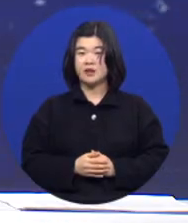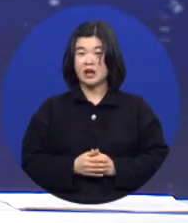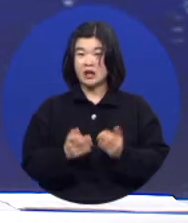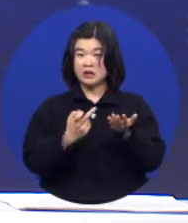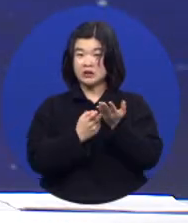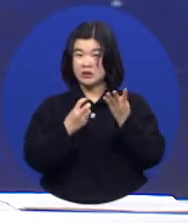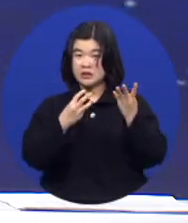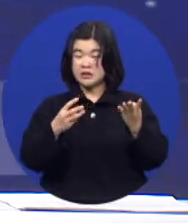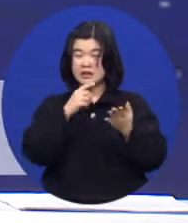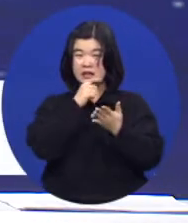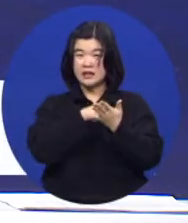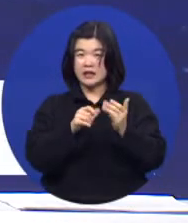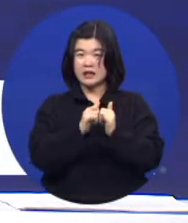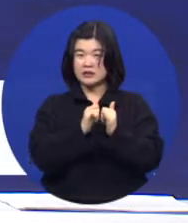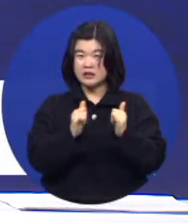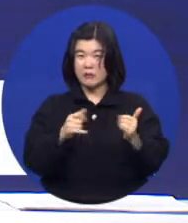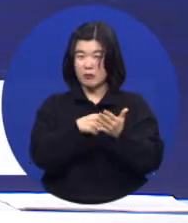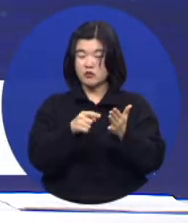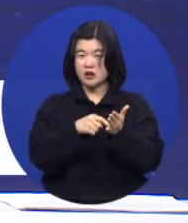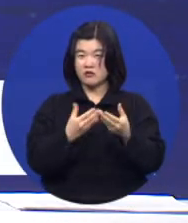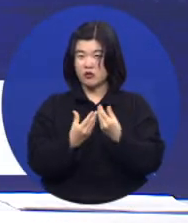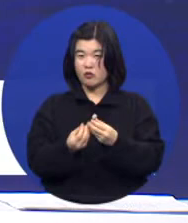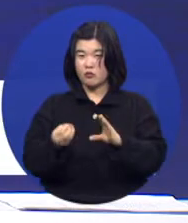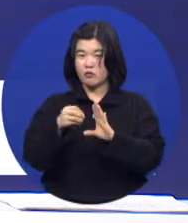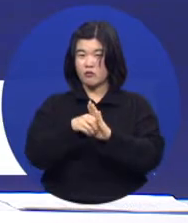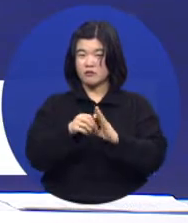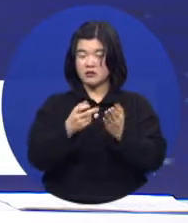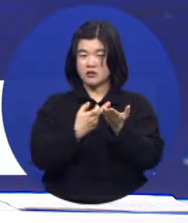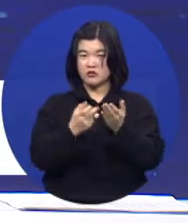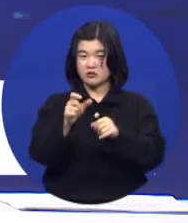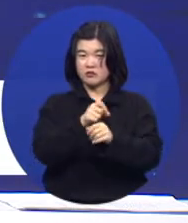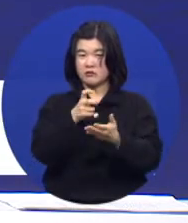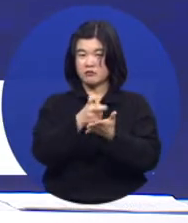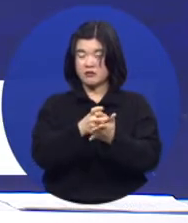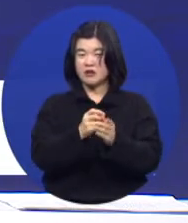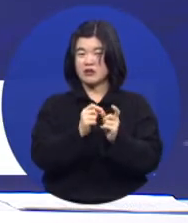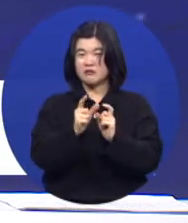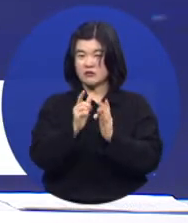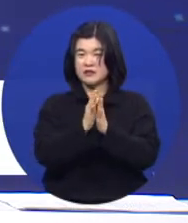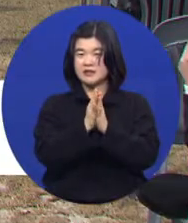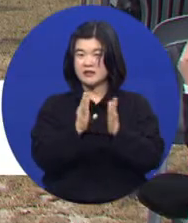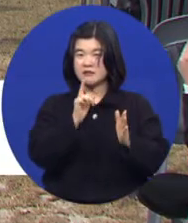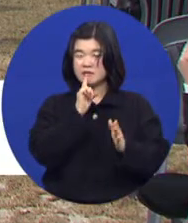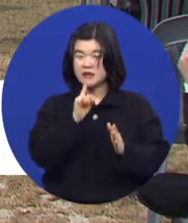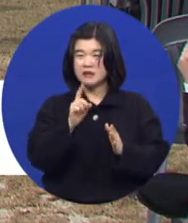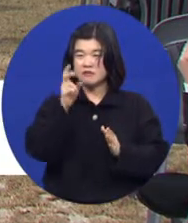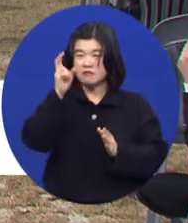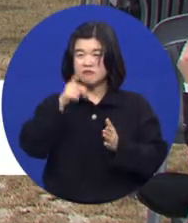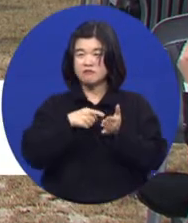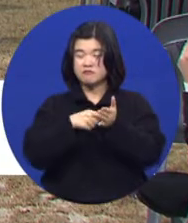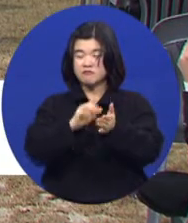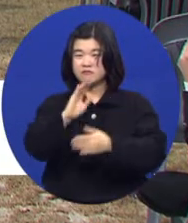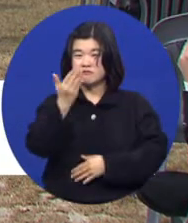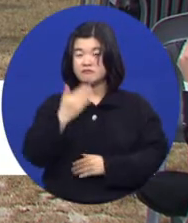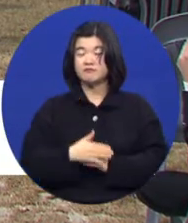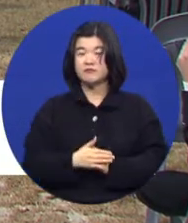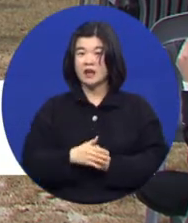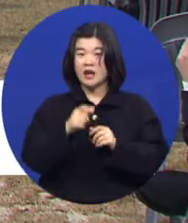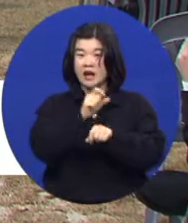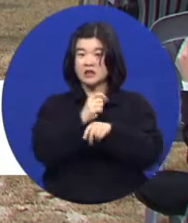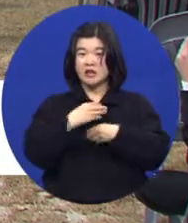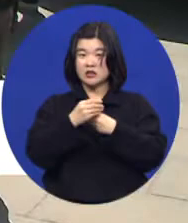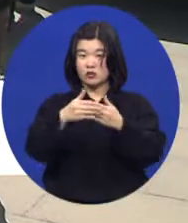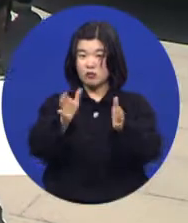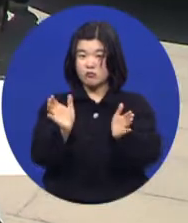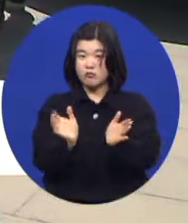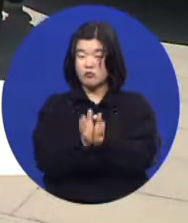제주 4.3 희생자 보상 등의 내용을 담은 제주 4.3 특별법 일부 개정안 시행령이 입법 예고됐습니다.